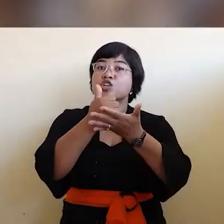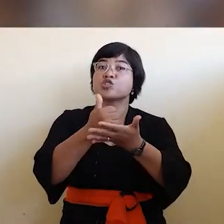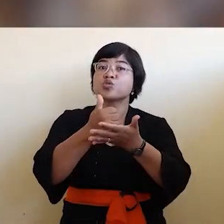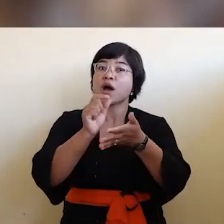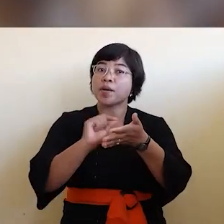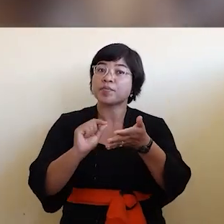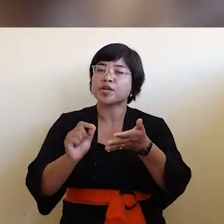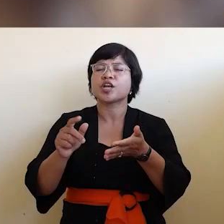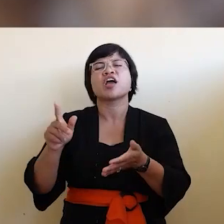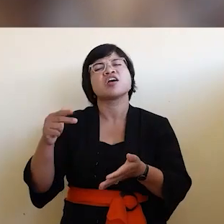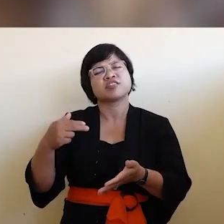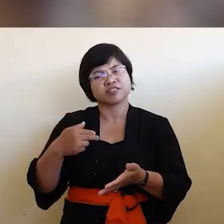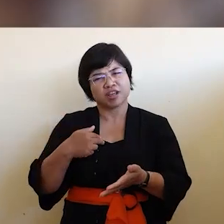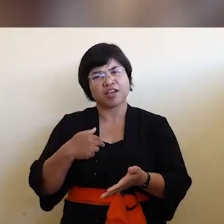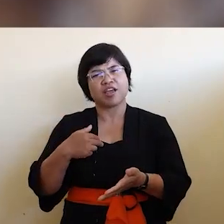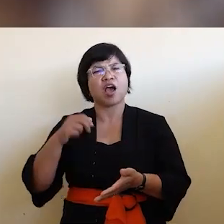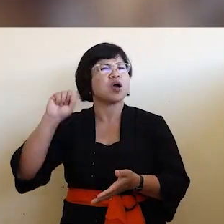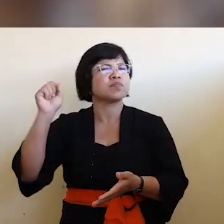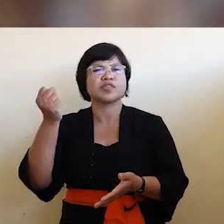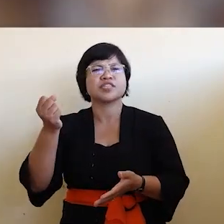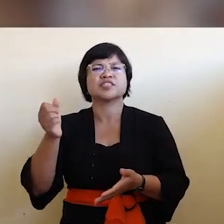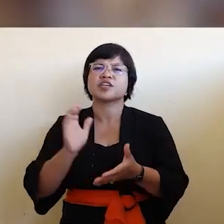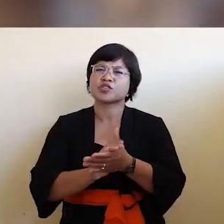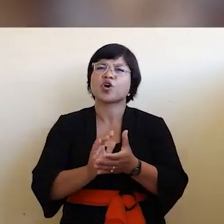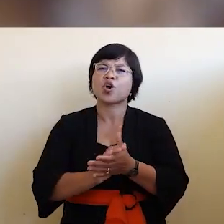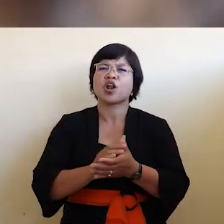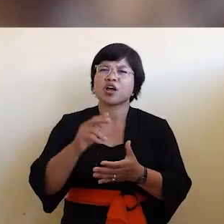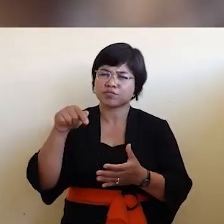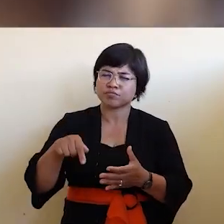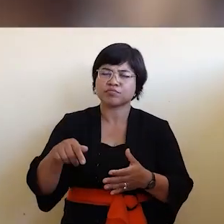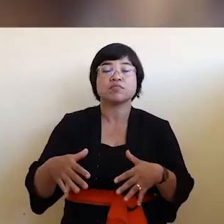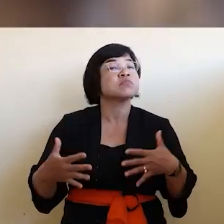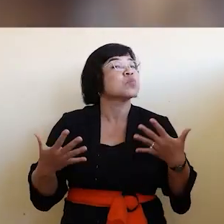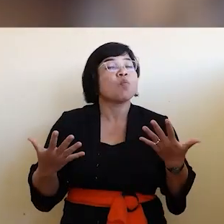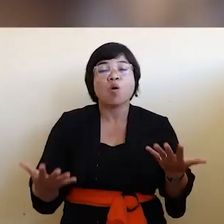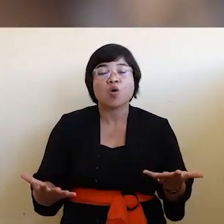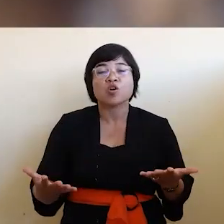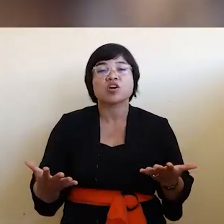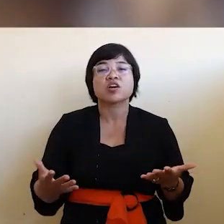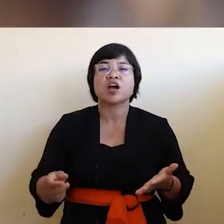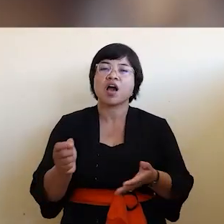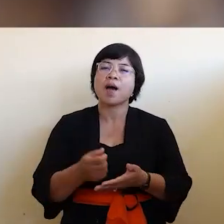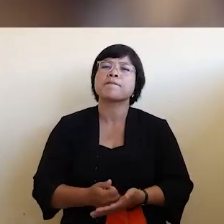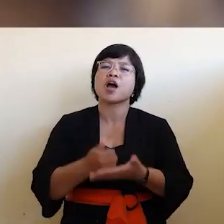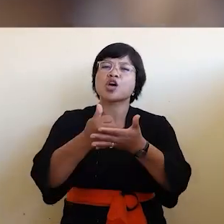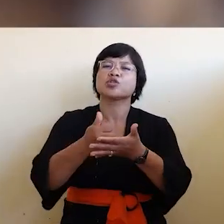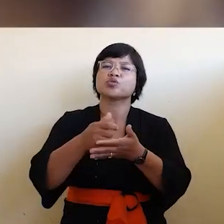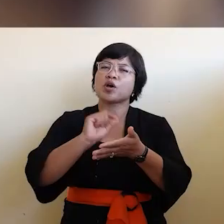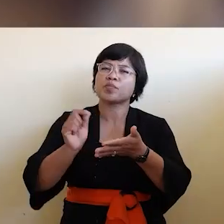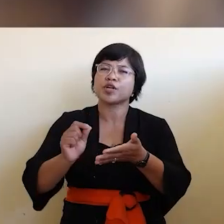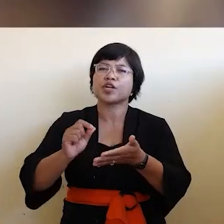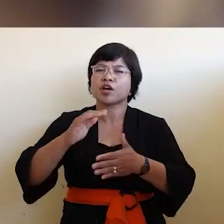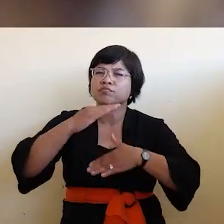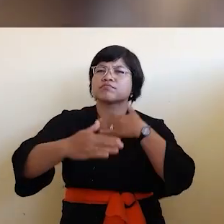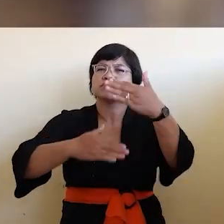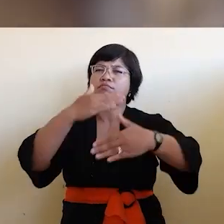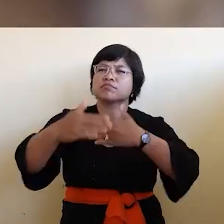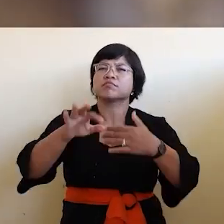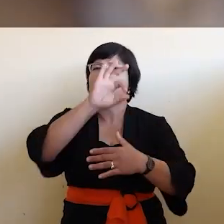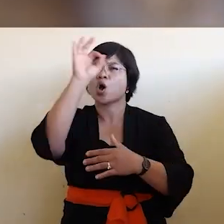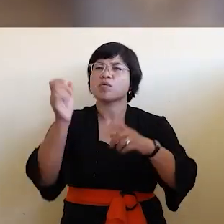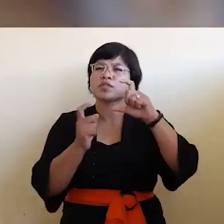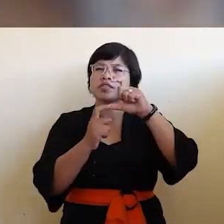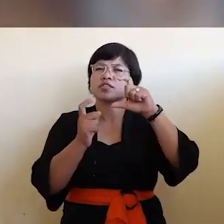program Garuda Sakti, saya masih bisa bersekolah sampai saat ini. Semoga Garuda Sakti